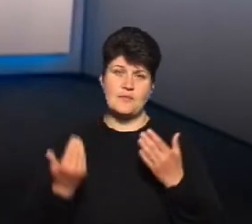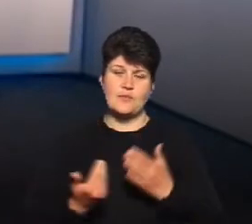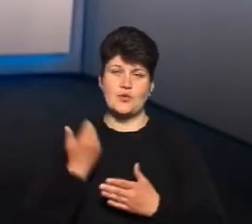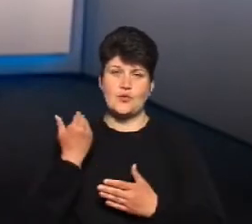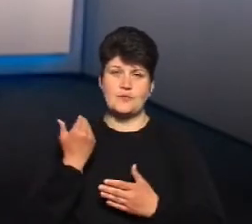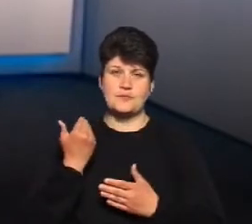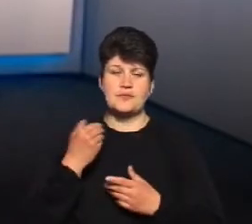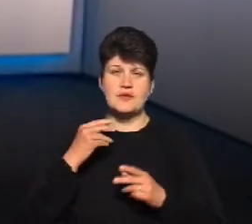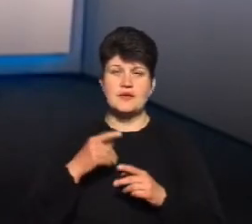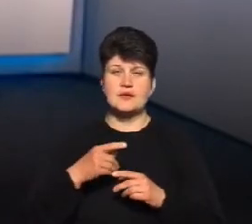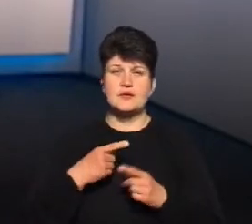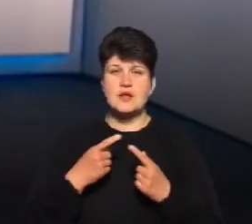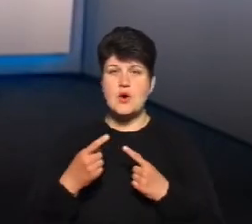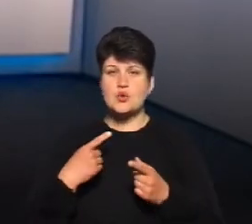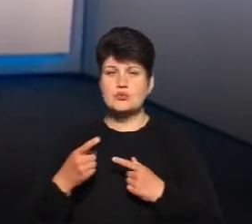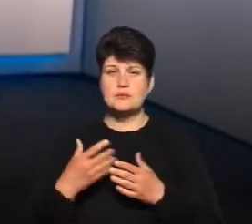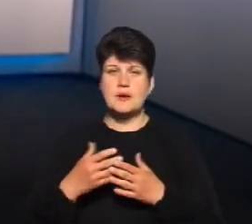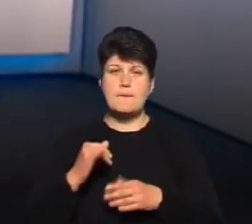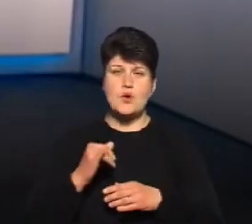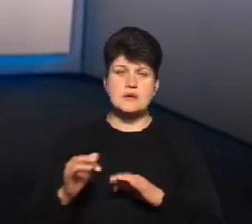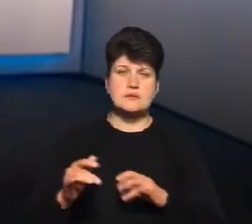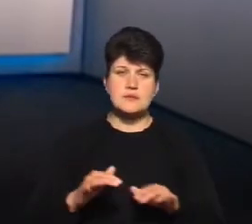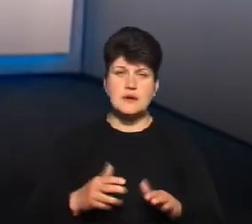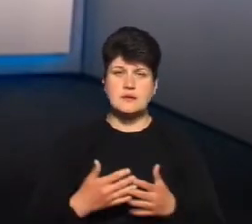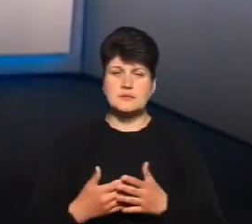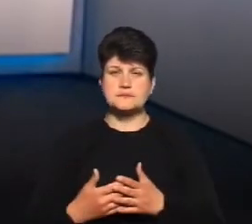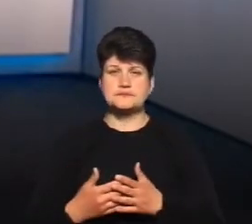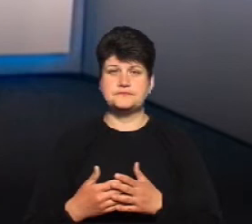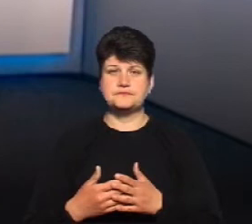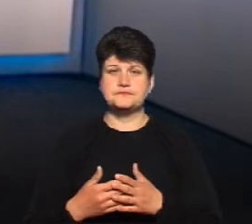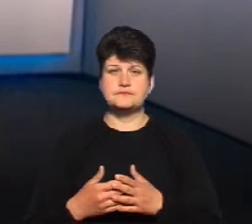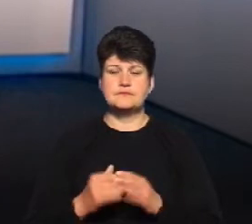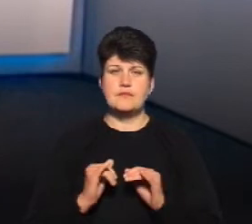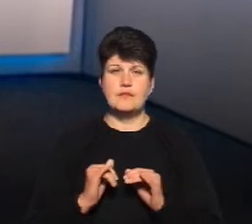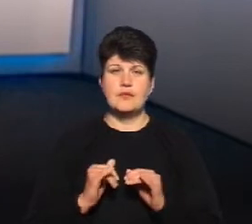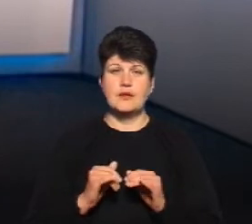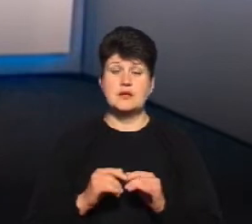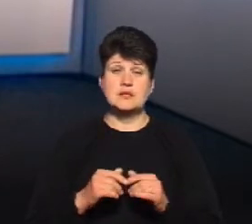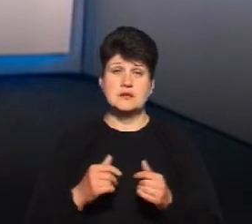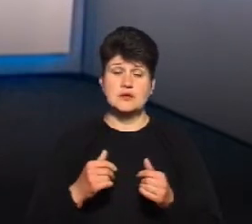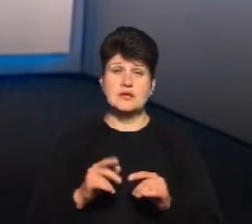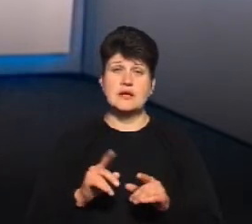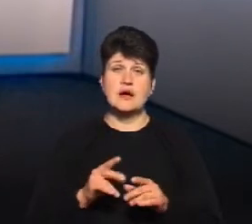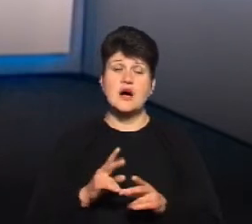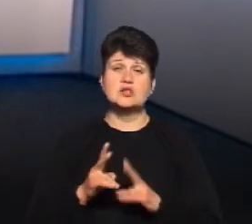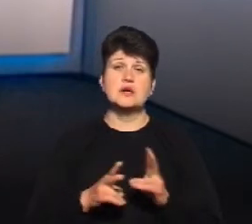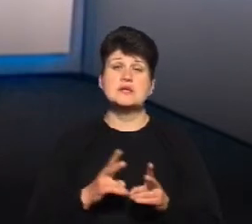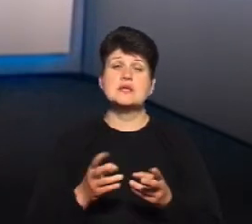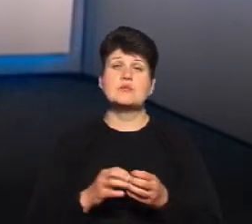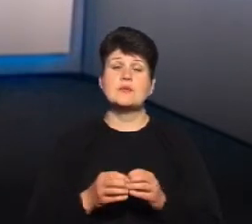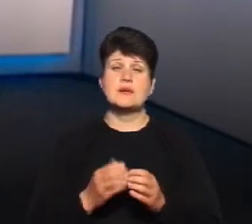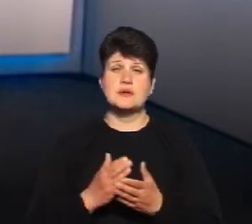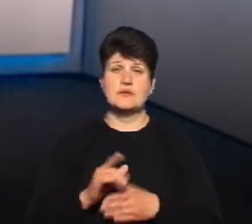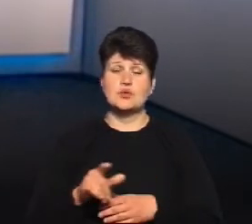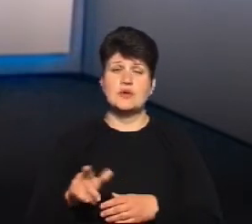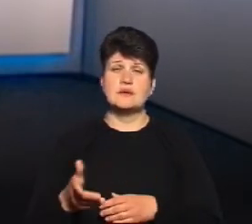там, ну, бо розмова про якісь там погані речі, отак, виліти одне одному душу, це теж добре, на що взагалі скаржиться, які мають проблеми? Ну, звісно,